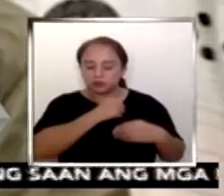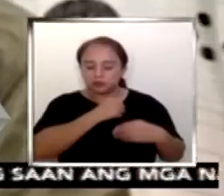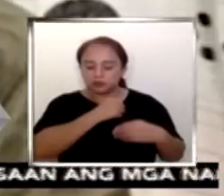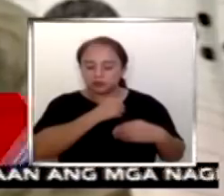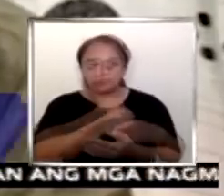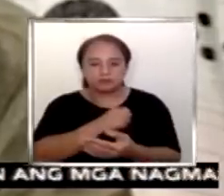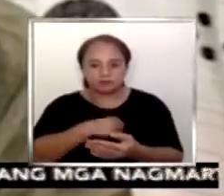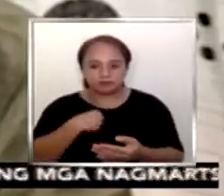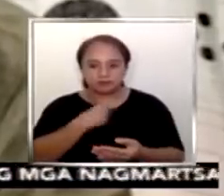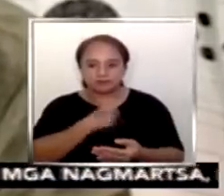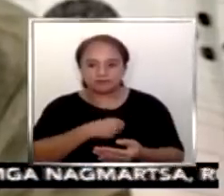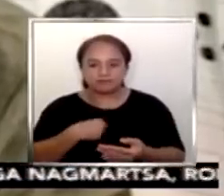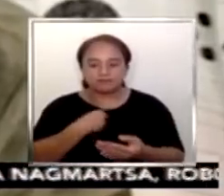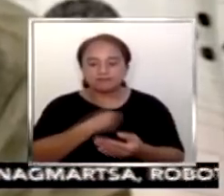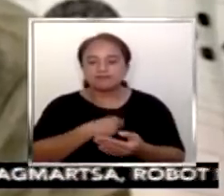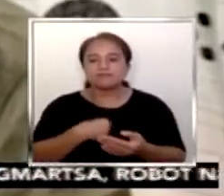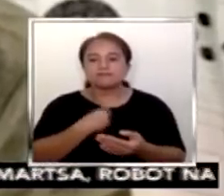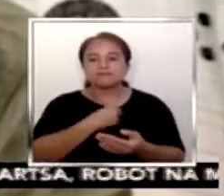Patawad po sa anak ko.